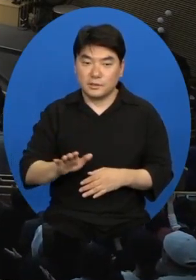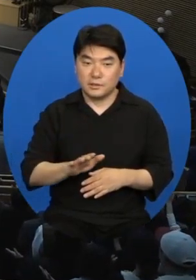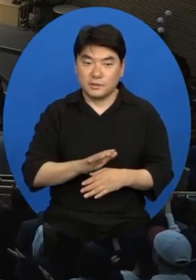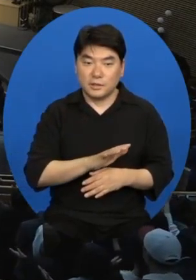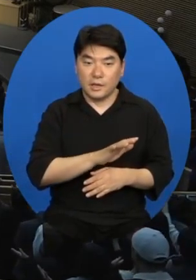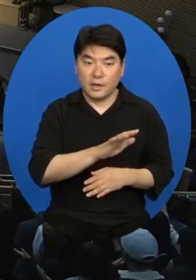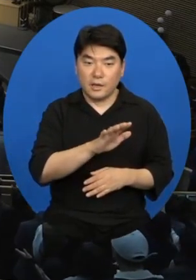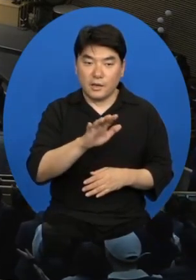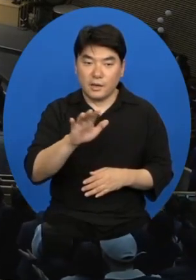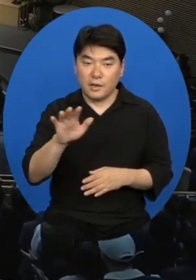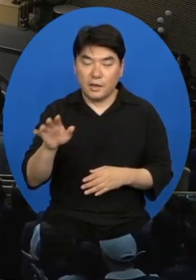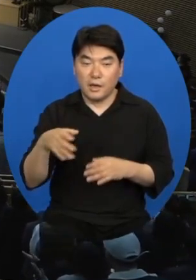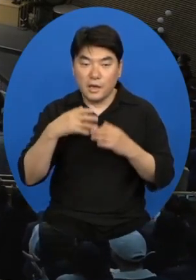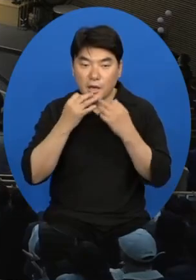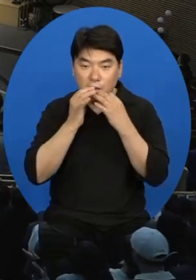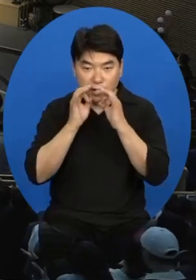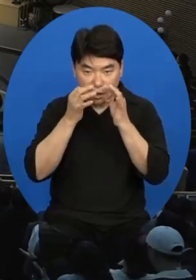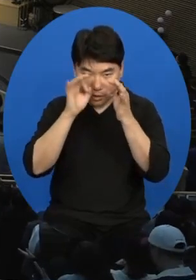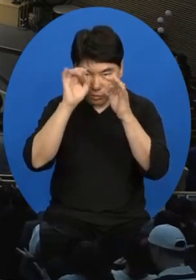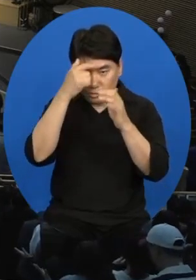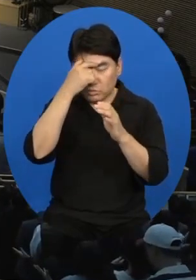강구함을 넘치도록.